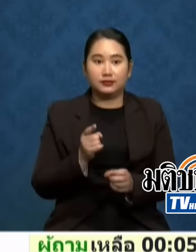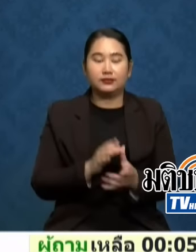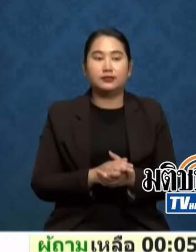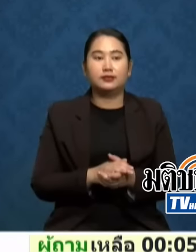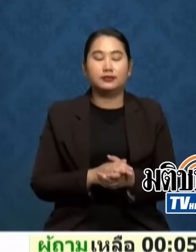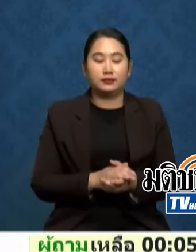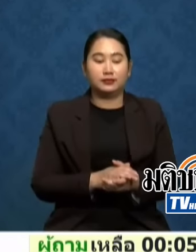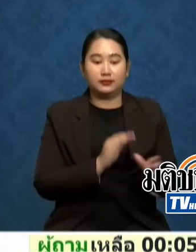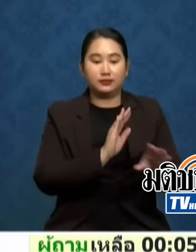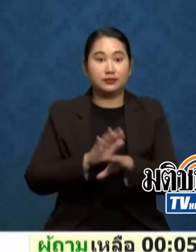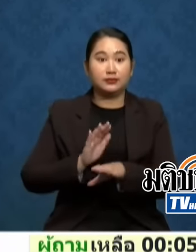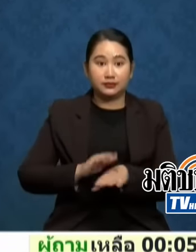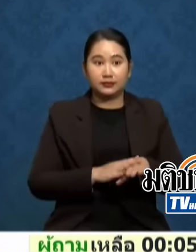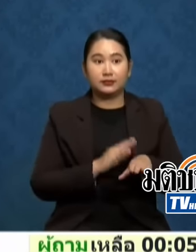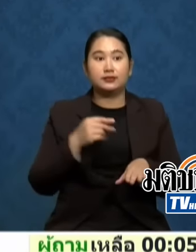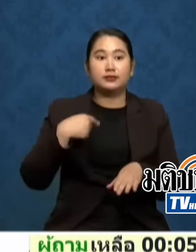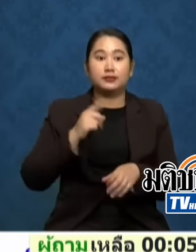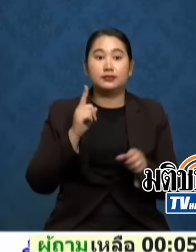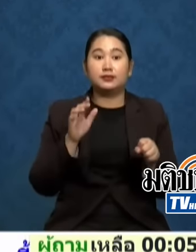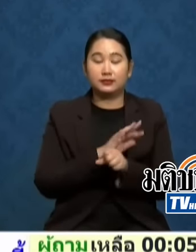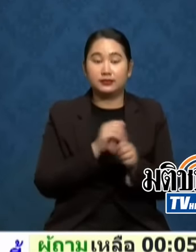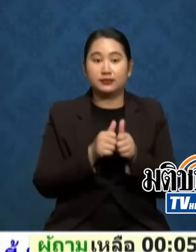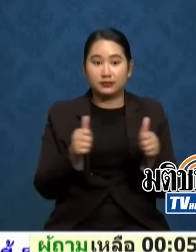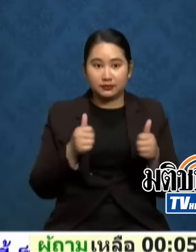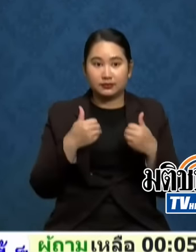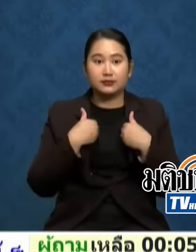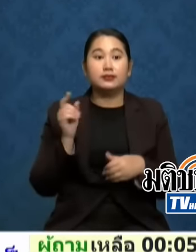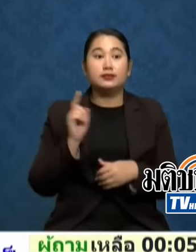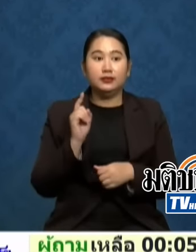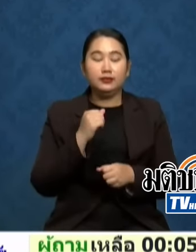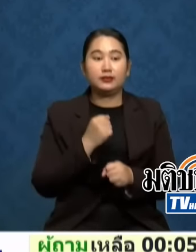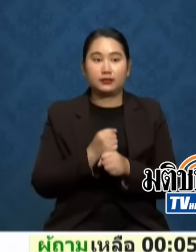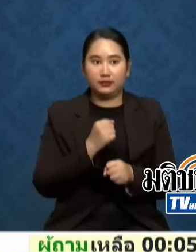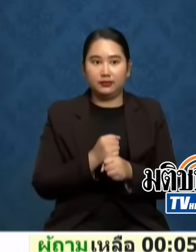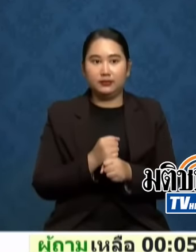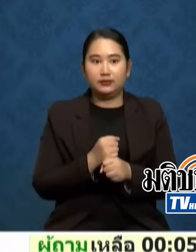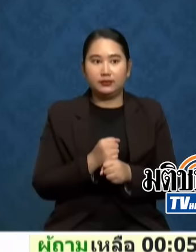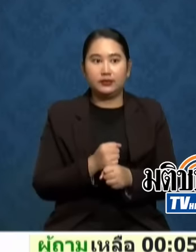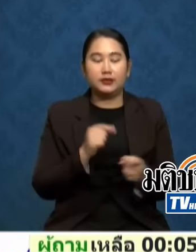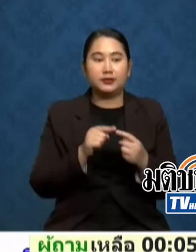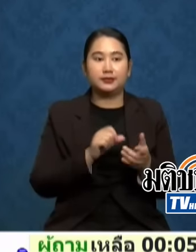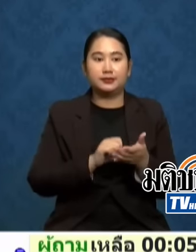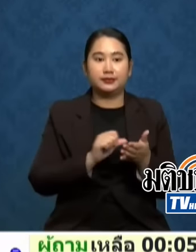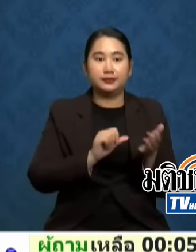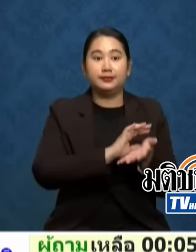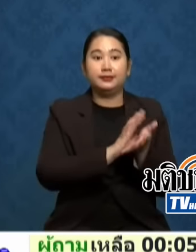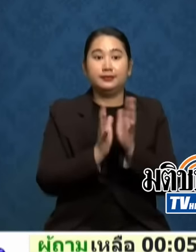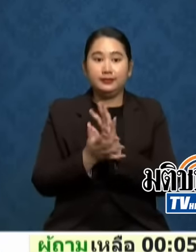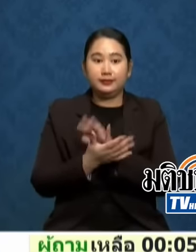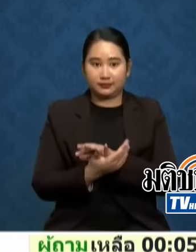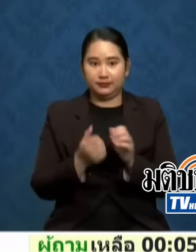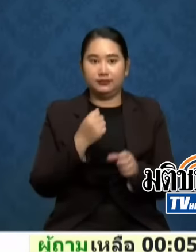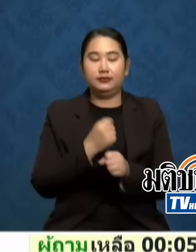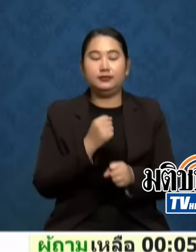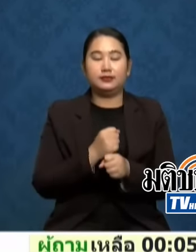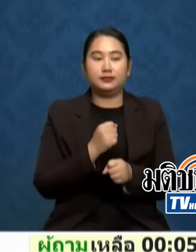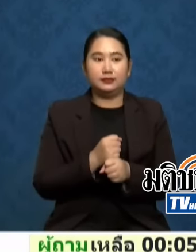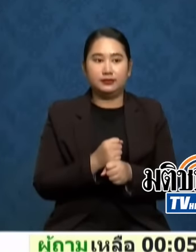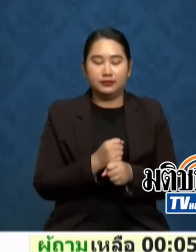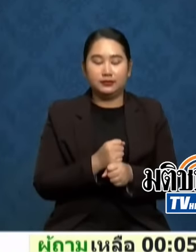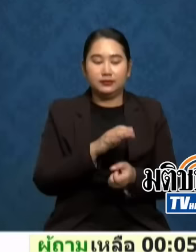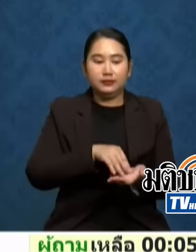มีการแจ้งเตือนให้มีประสิทธิภาพสูงสุดเนี่ยมันต้องทำเป็นแบบบูรณาการร่วมกันนะครับเพื่อได้ข้อมูล